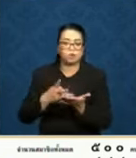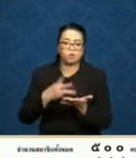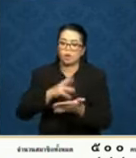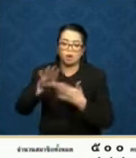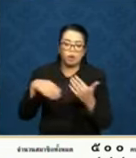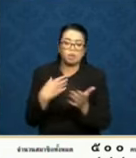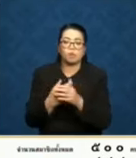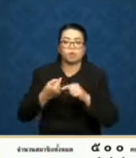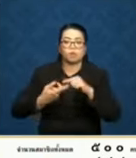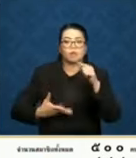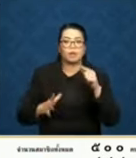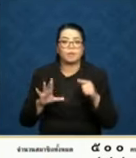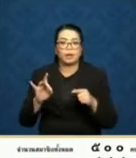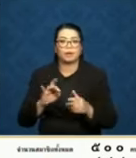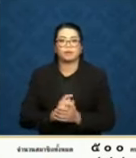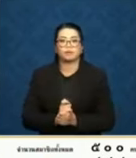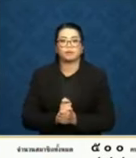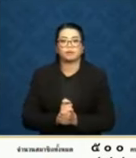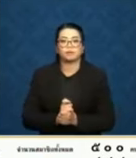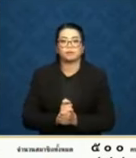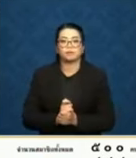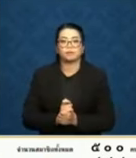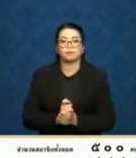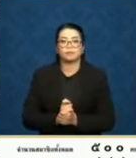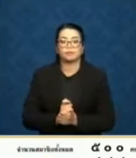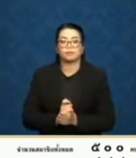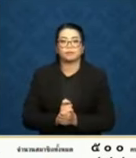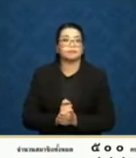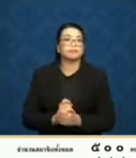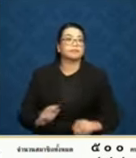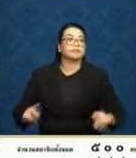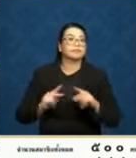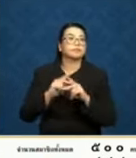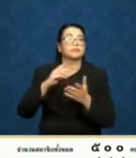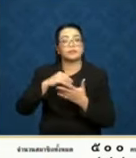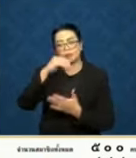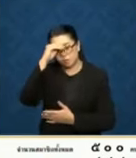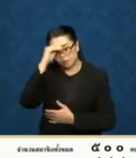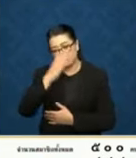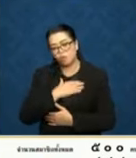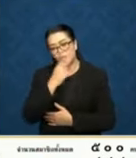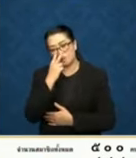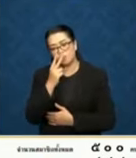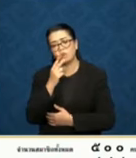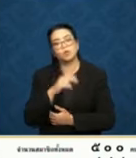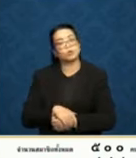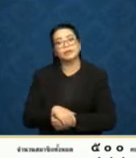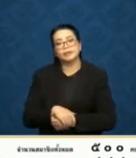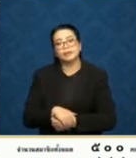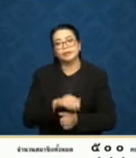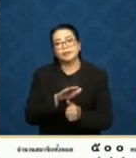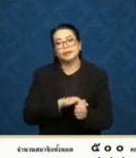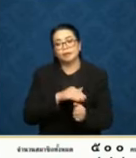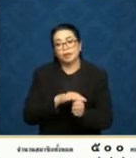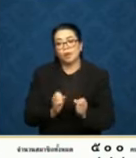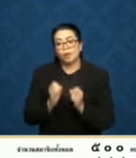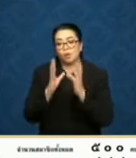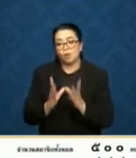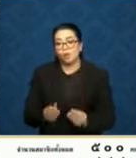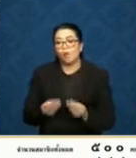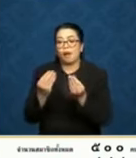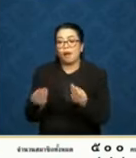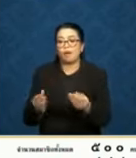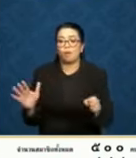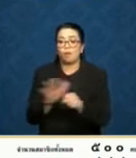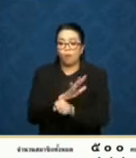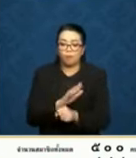าครั และสภาพแบบนี้ กระทวงศึษาผมกเหนใจครับท่านจะไปเติมครูให้ครบชั้นเรียน